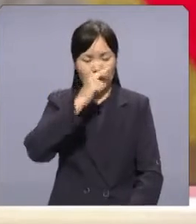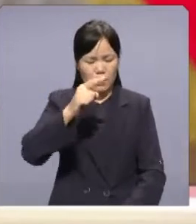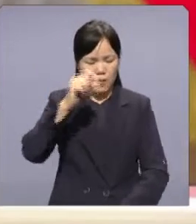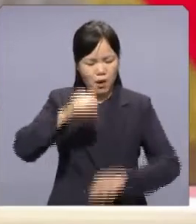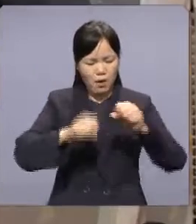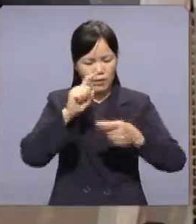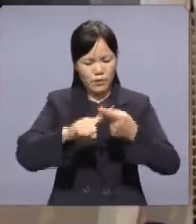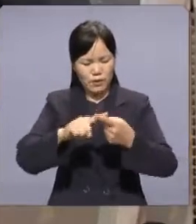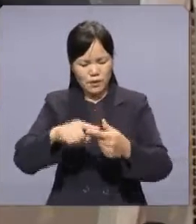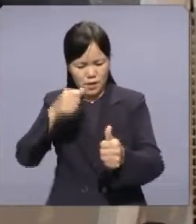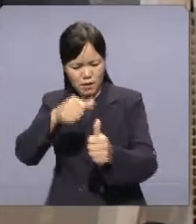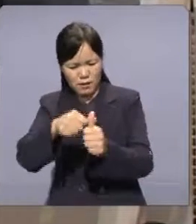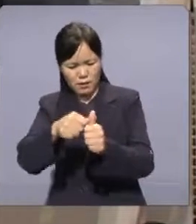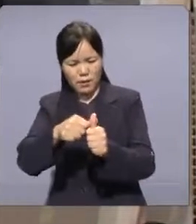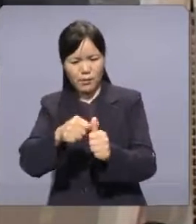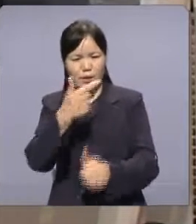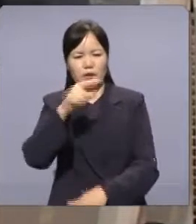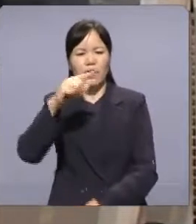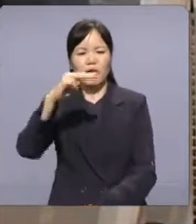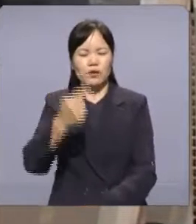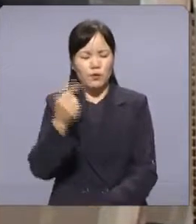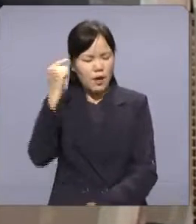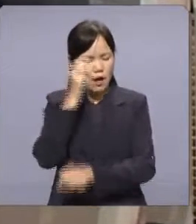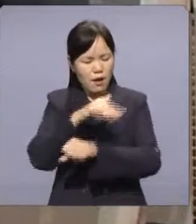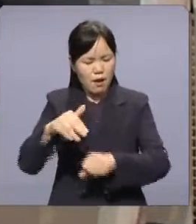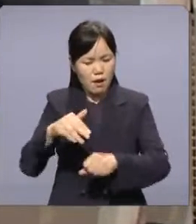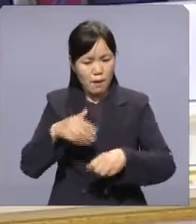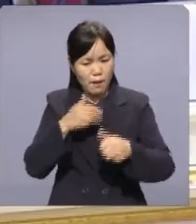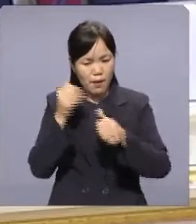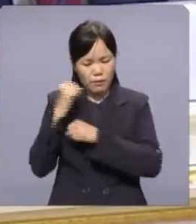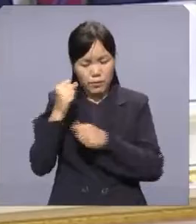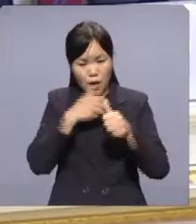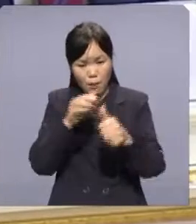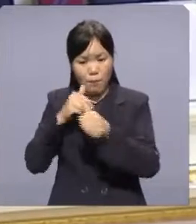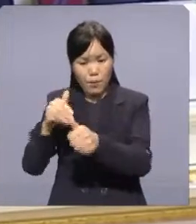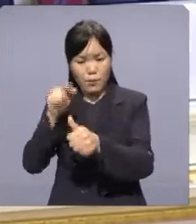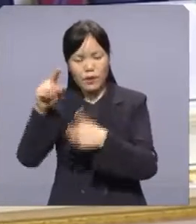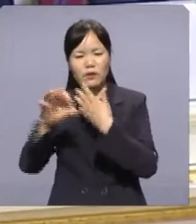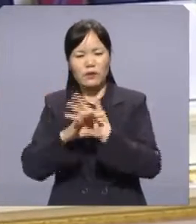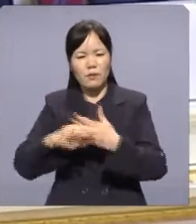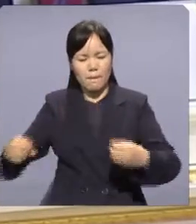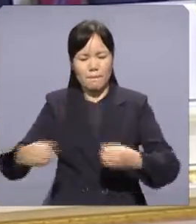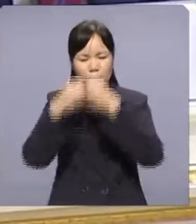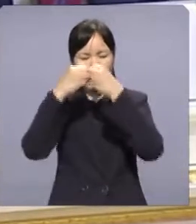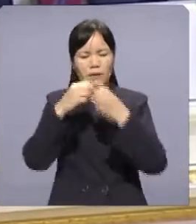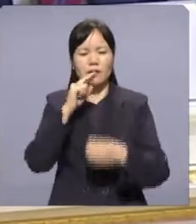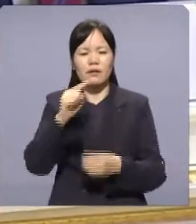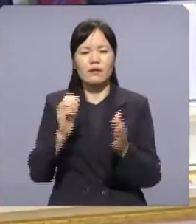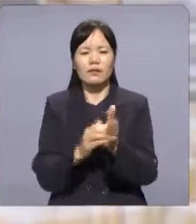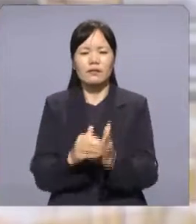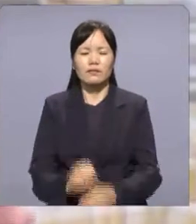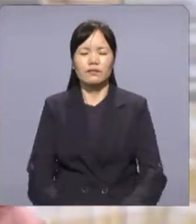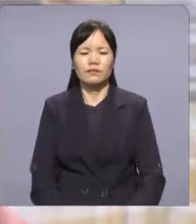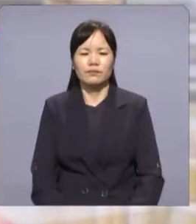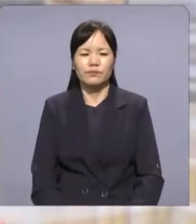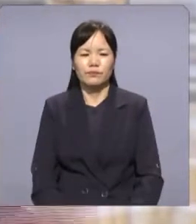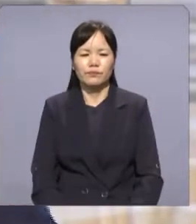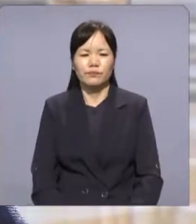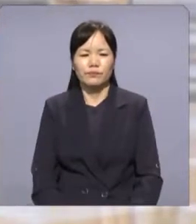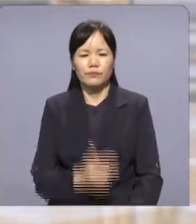움직임을 경계하며 나토가 전력 배치를 할 경우 맞대응에 나서겠다고 강하게 경고했습니다.